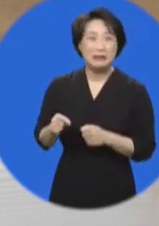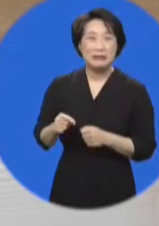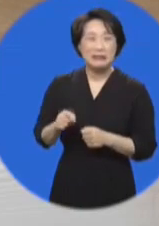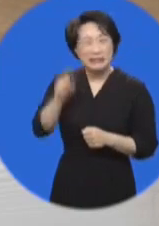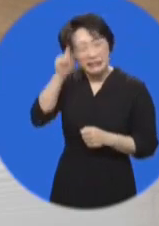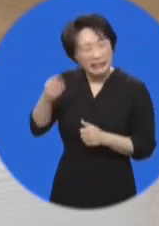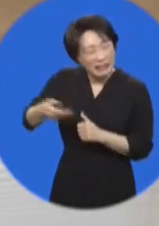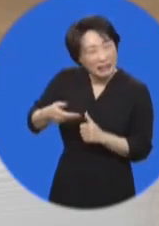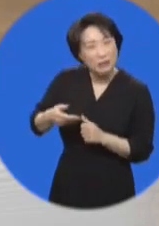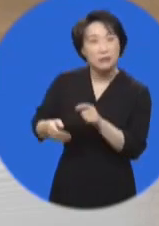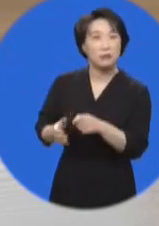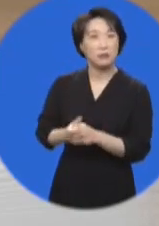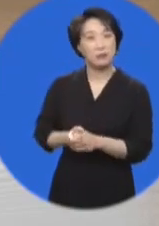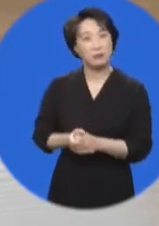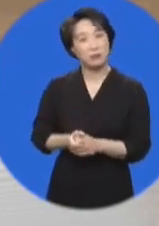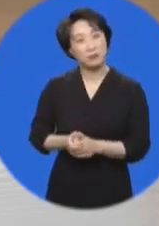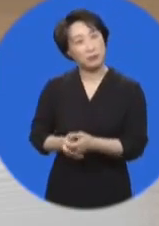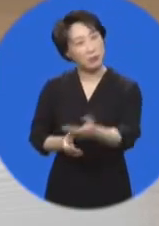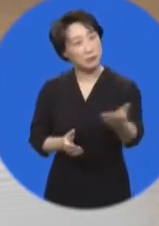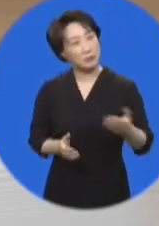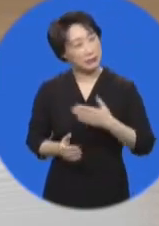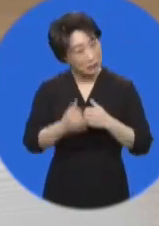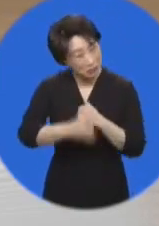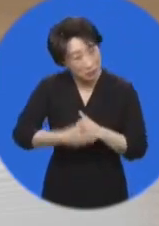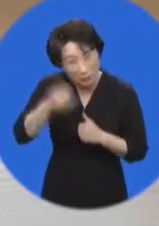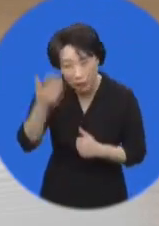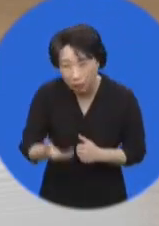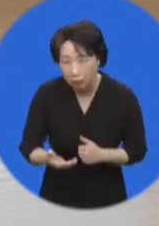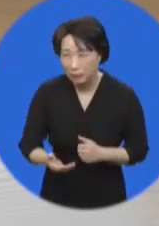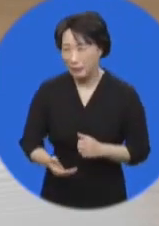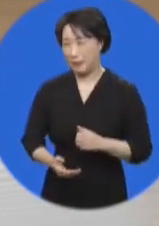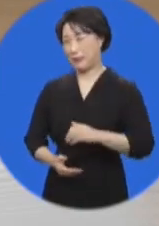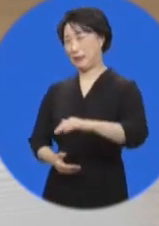섬겨? 아이고 참말로